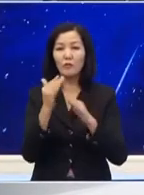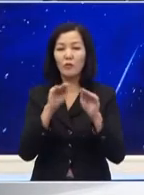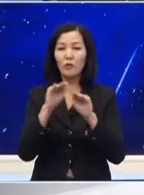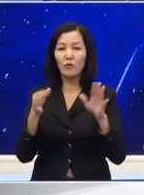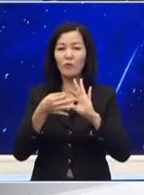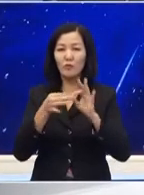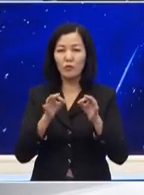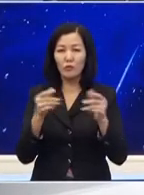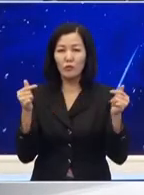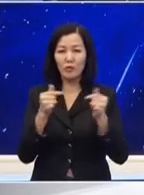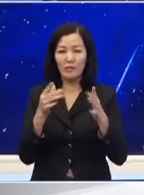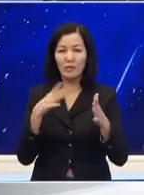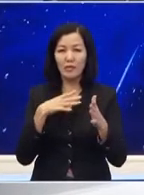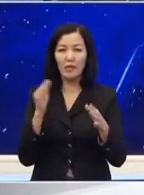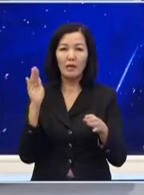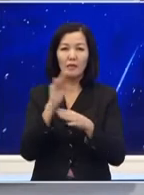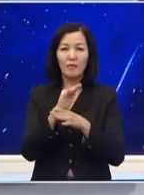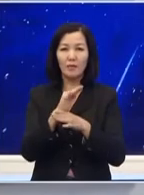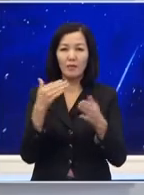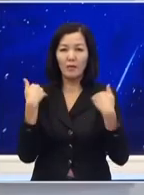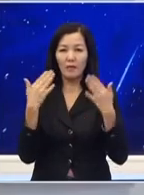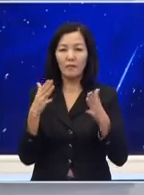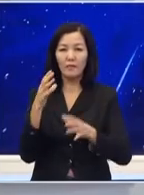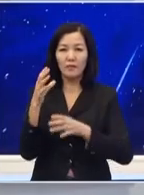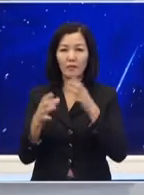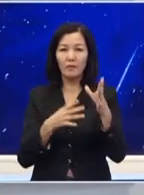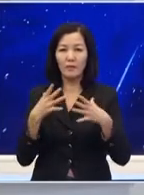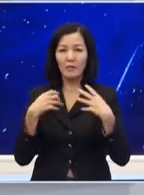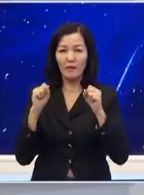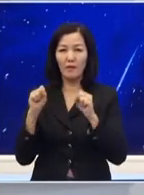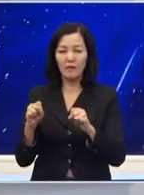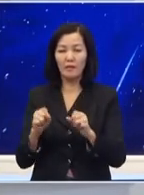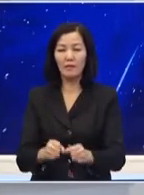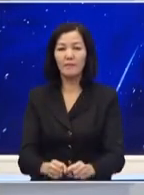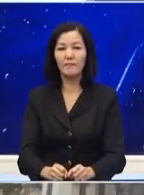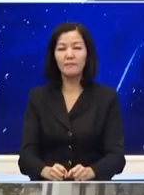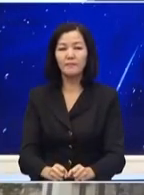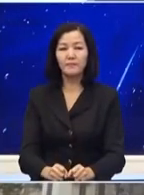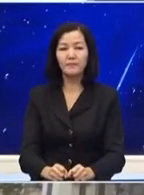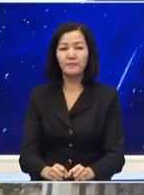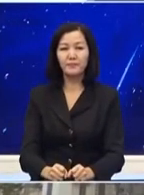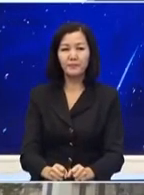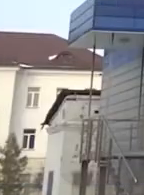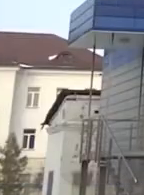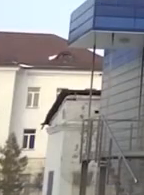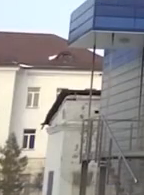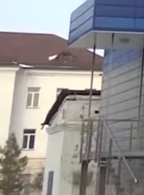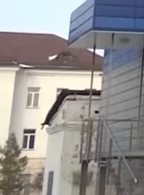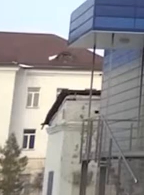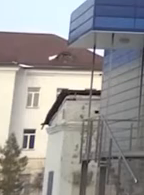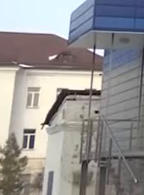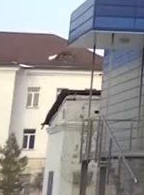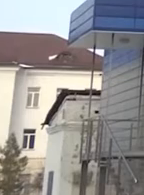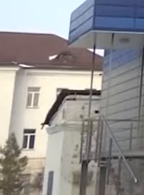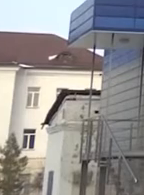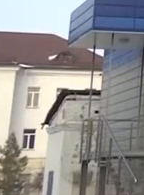точности. Вдобавок, ее использование рекомендовано Всемирной организацией здравоохранения. Рустам Аралбаев, Меруерт Кадырбайгызы, Кайрат